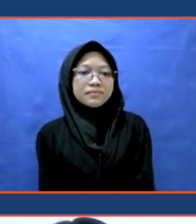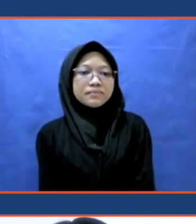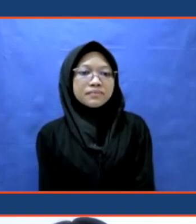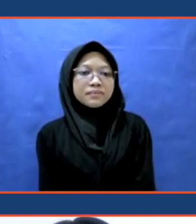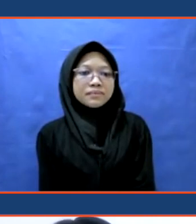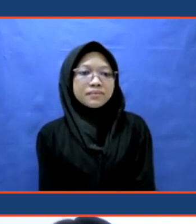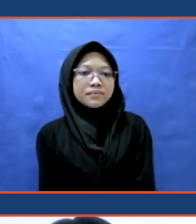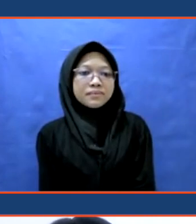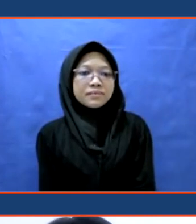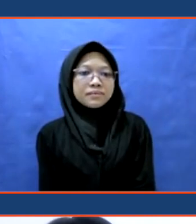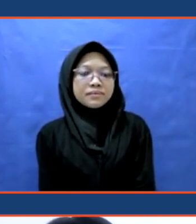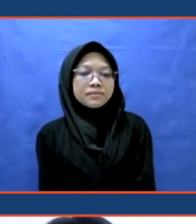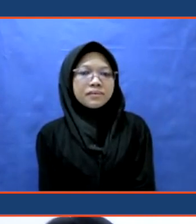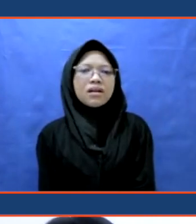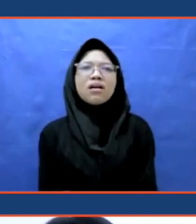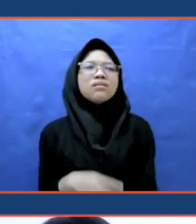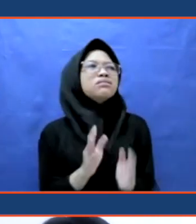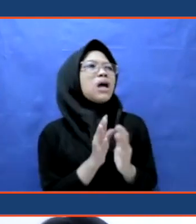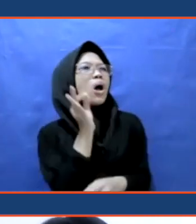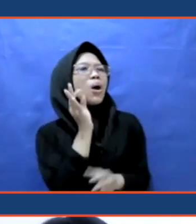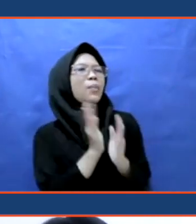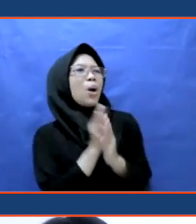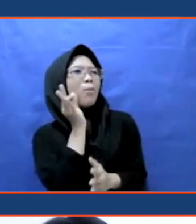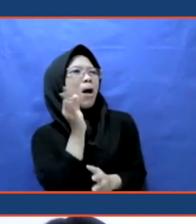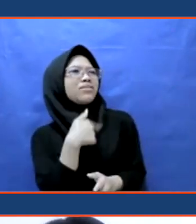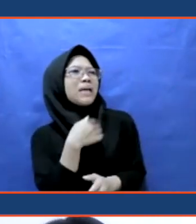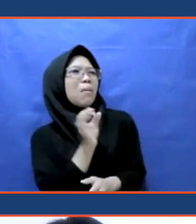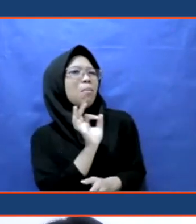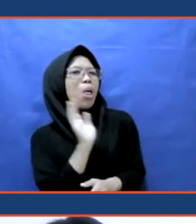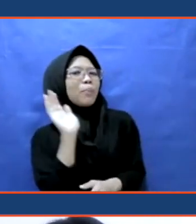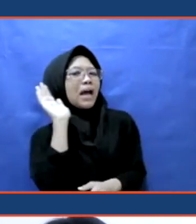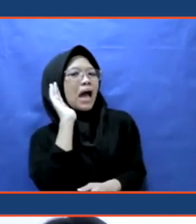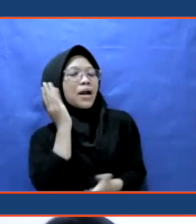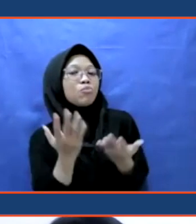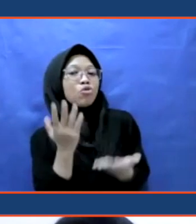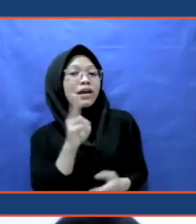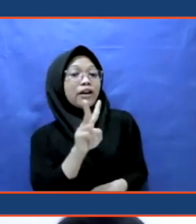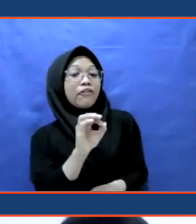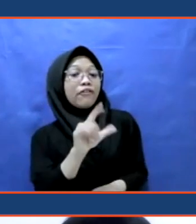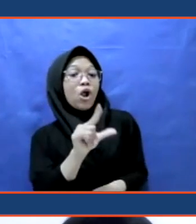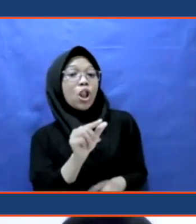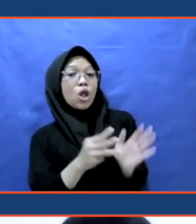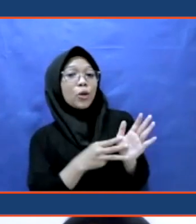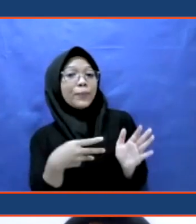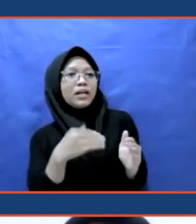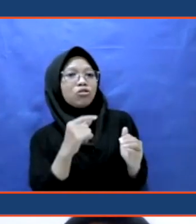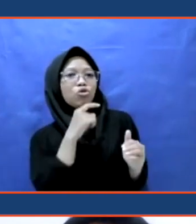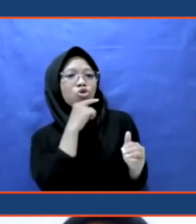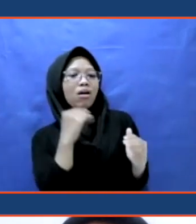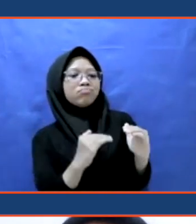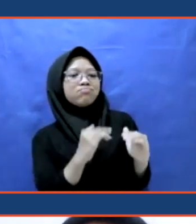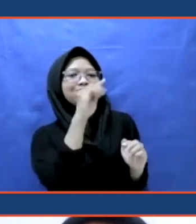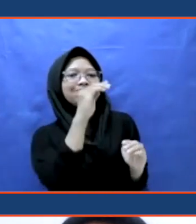belum terdengar Kalau di saya mungkin napa volumnya Oke sementara motor Nokia itu